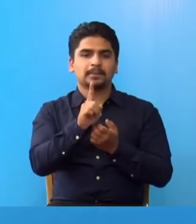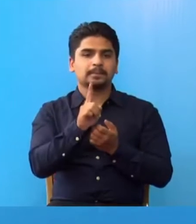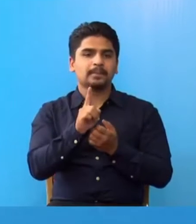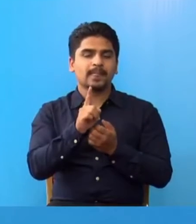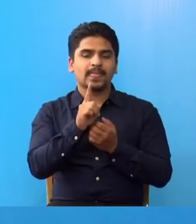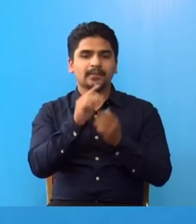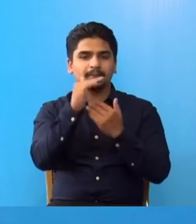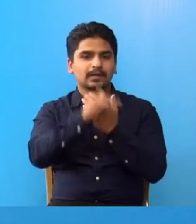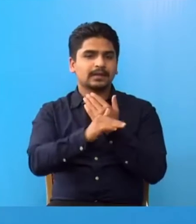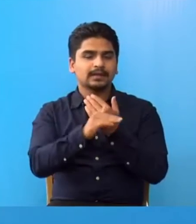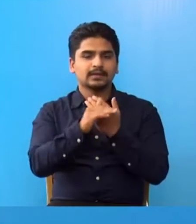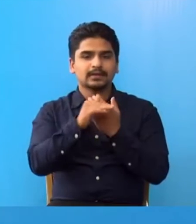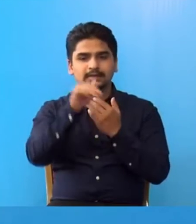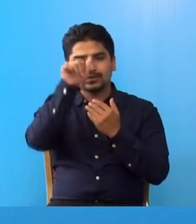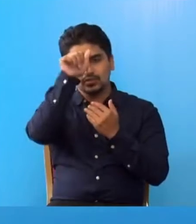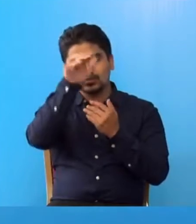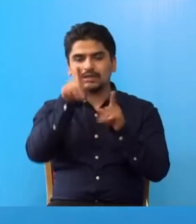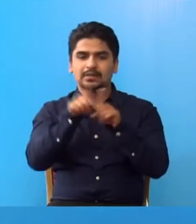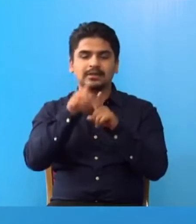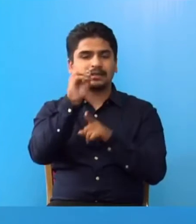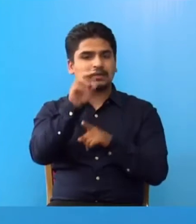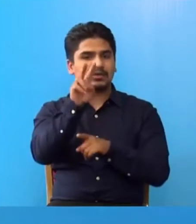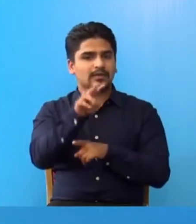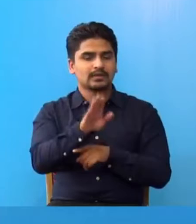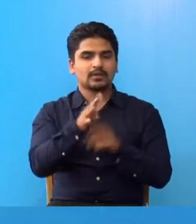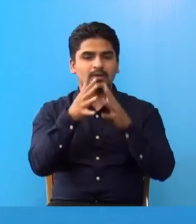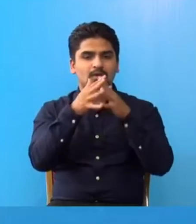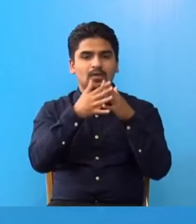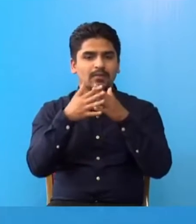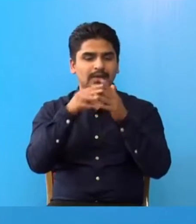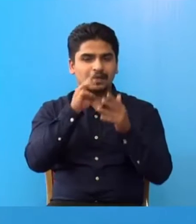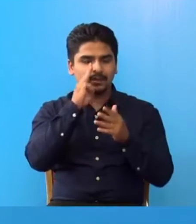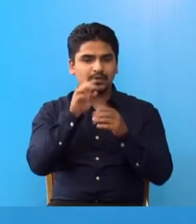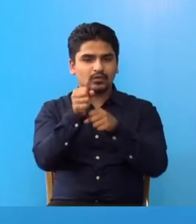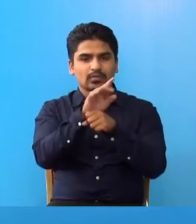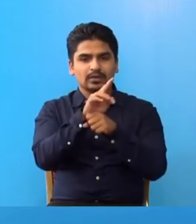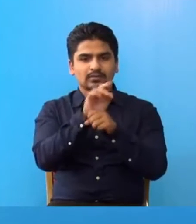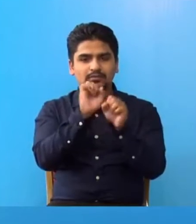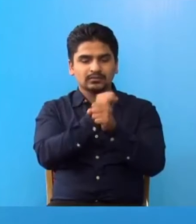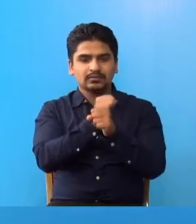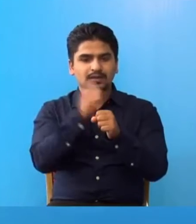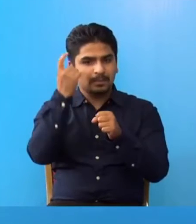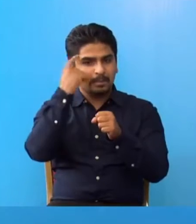क राबस्ता चाहिए हैं एक गूरीऑ को क्राव सबास्पी हुआ